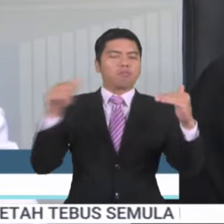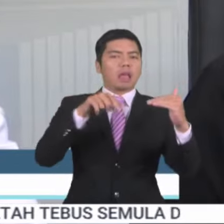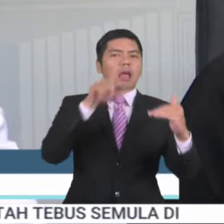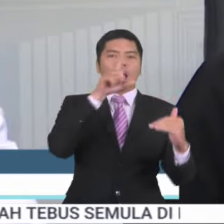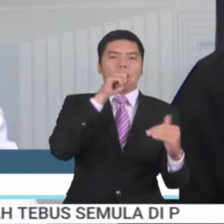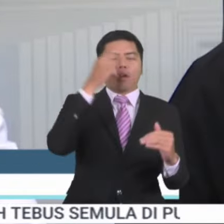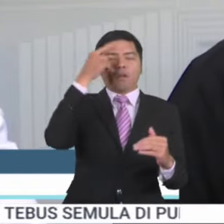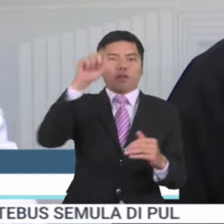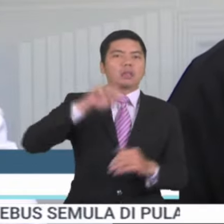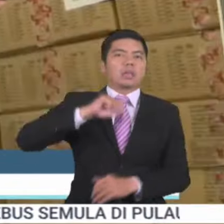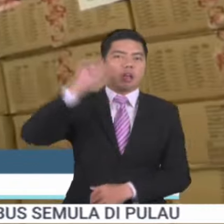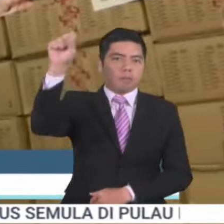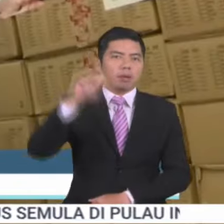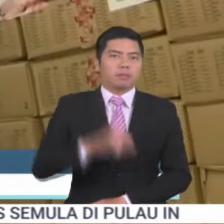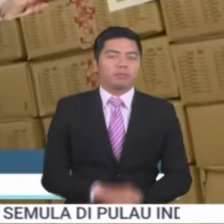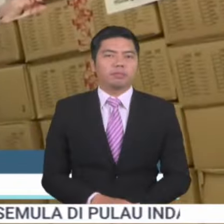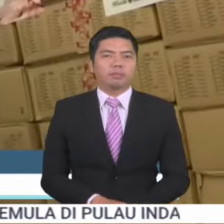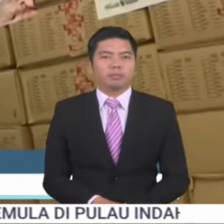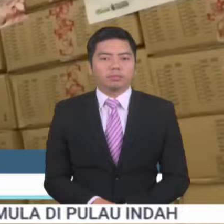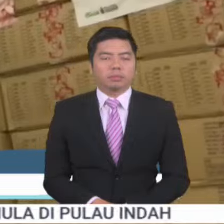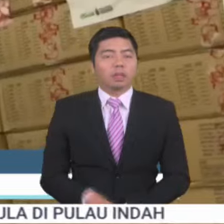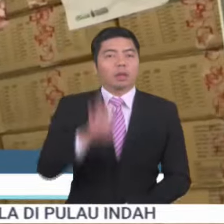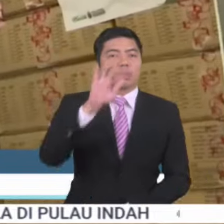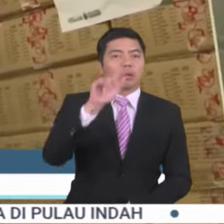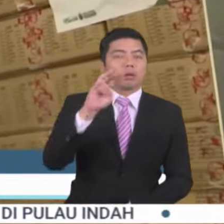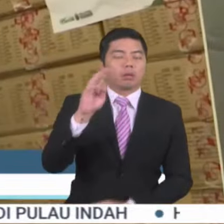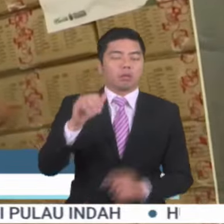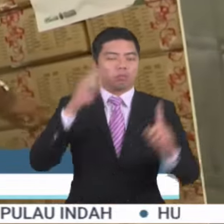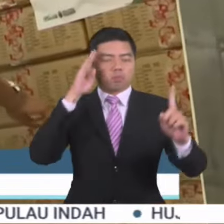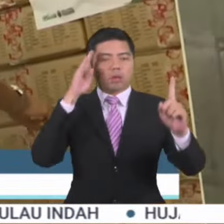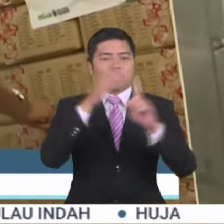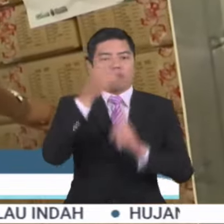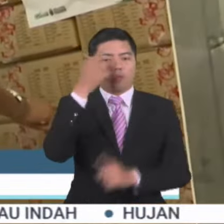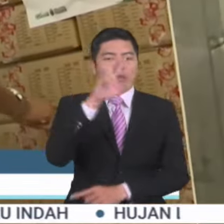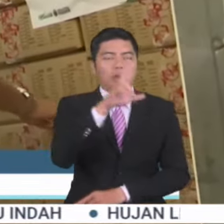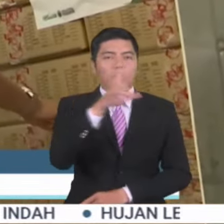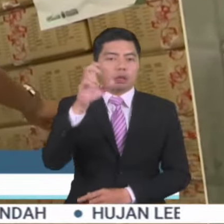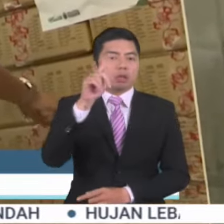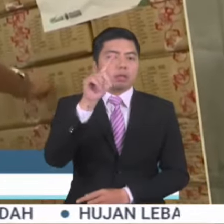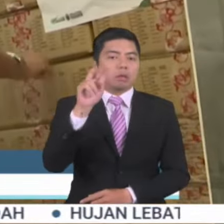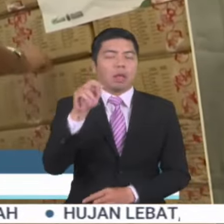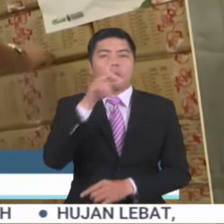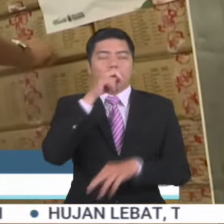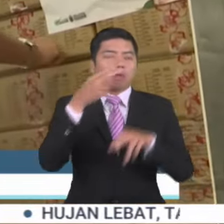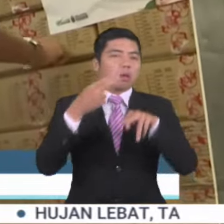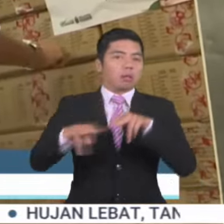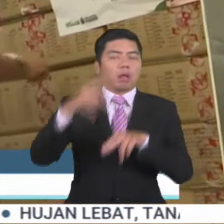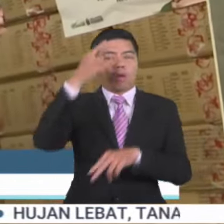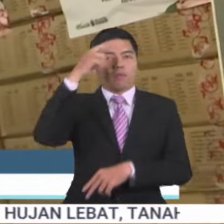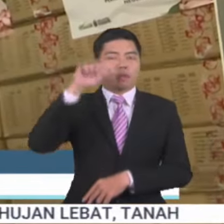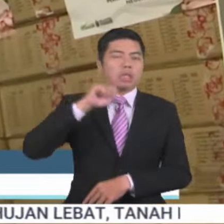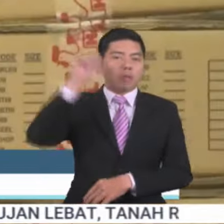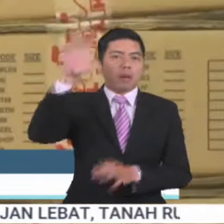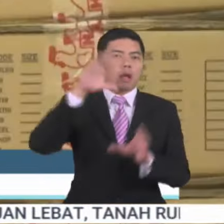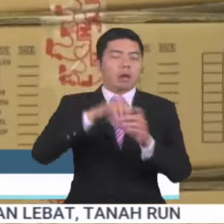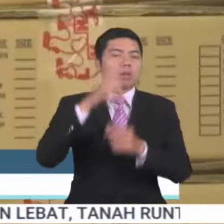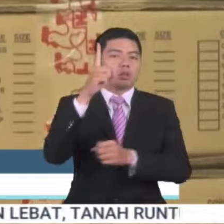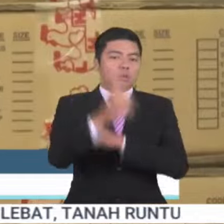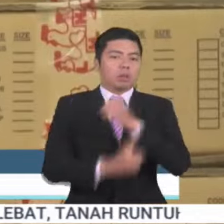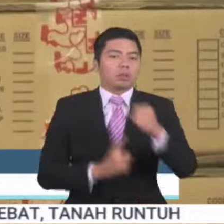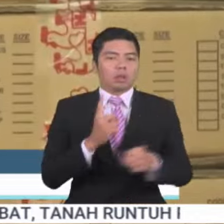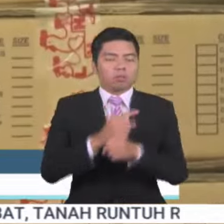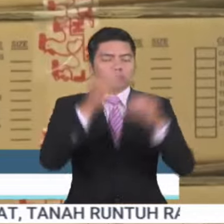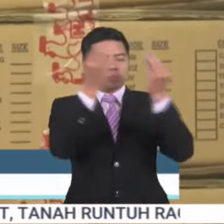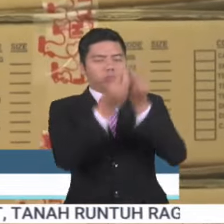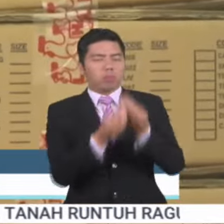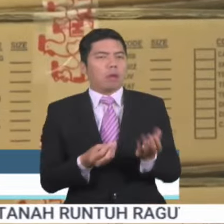terutamanya di negeri Sabah. Farma menyasarkan 300 tan metrik ayam proses dihantar ke Sabah dalam tempoh setahun dengan